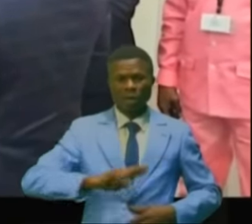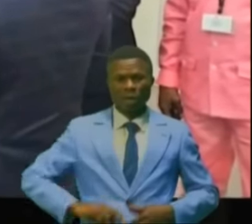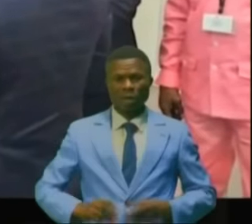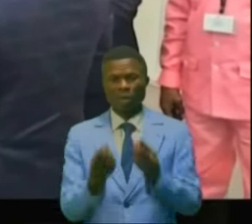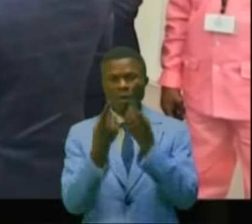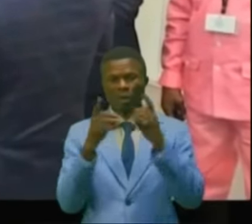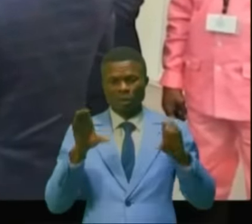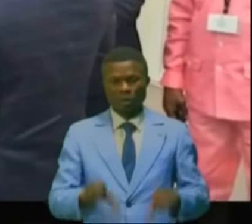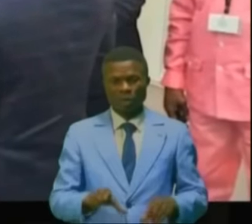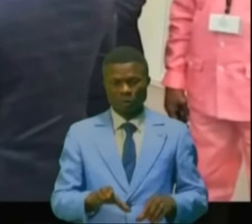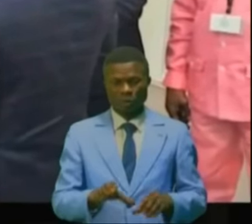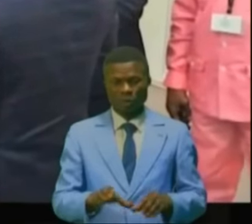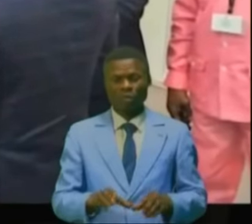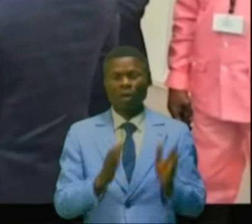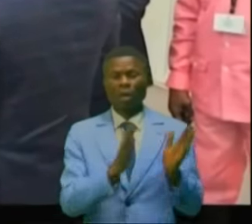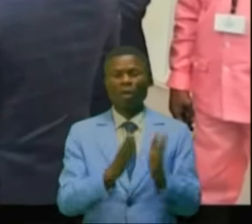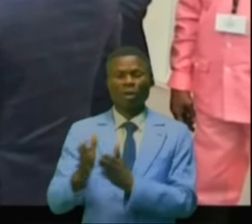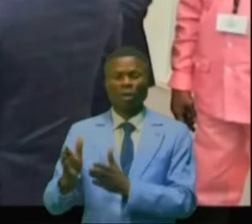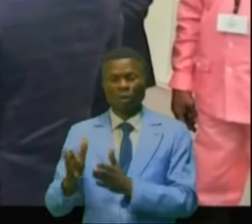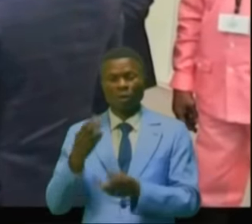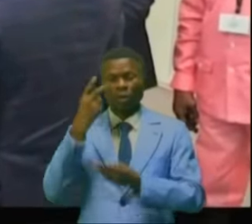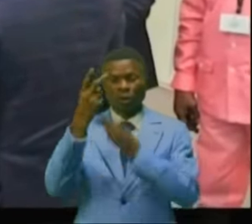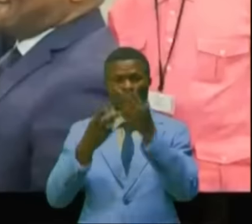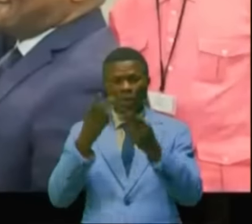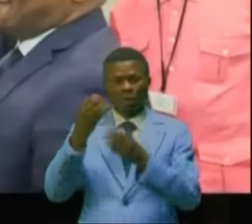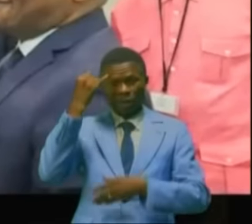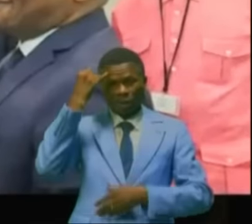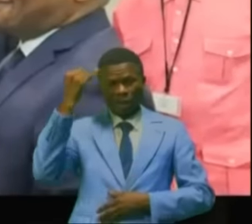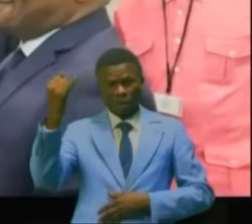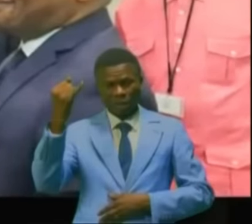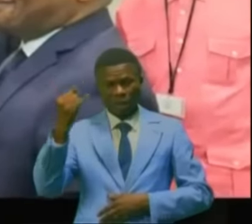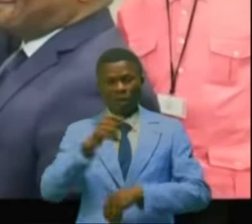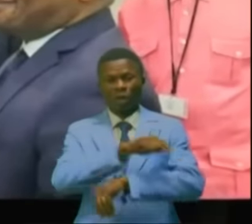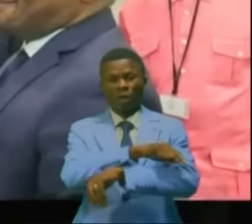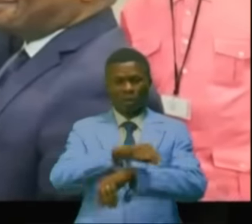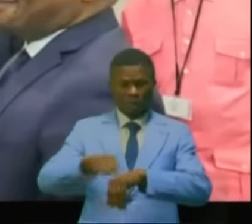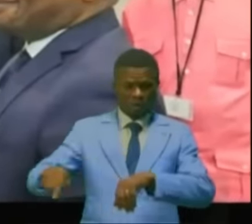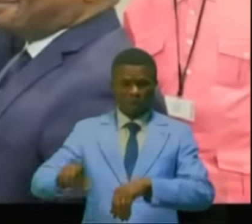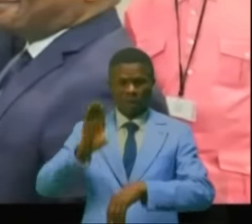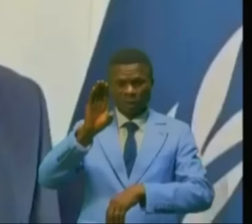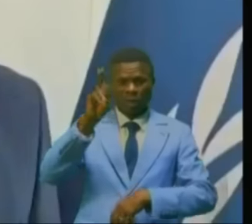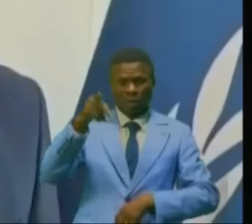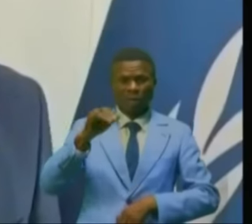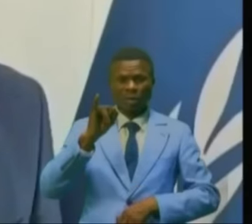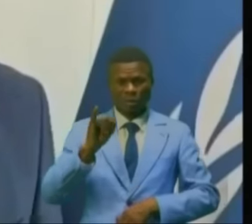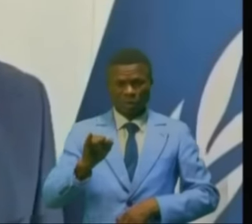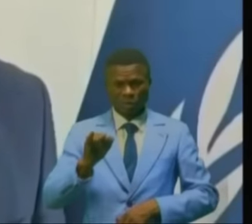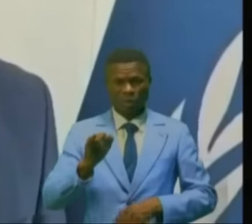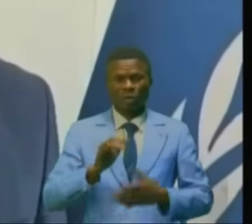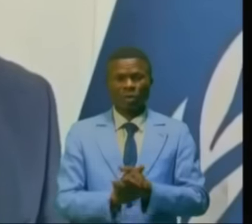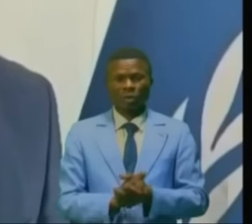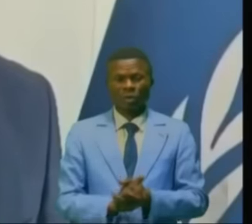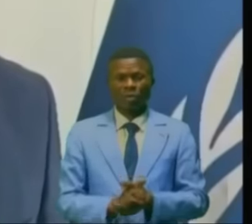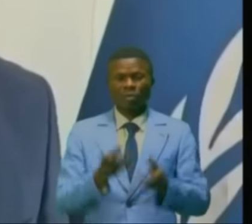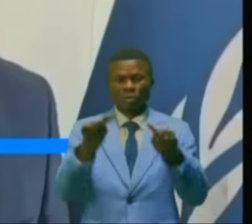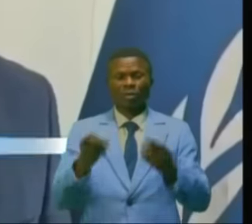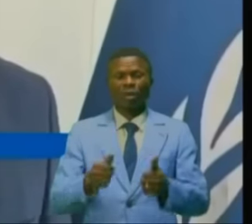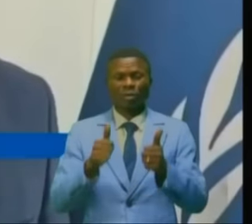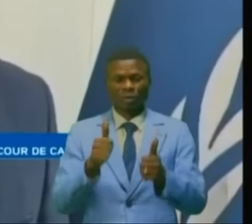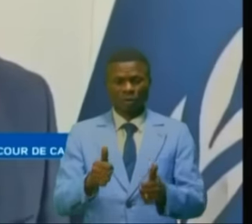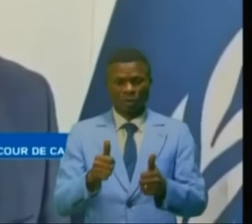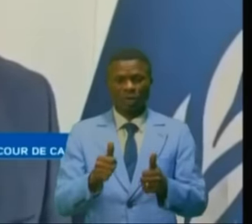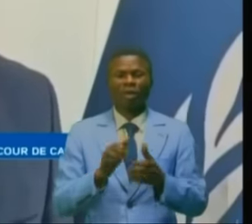du Congo, il a été prévu une visite guidée des installations de la CPI. Il était de bon aloi que